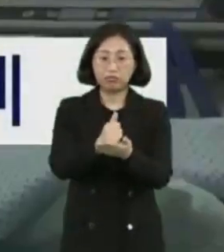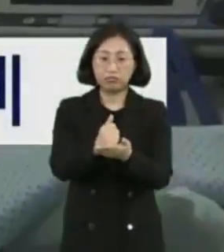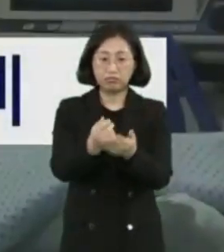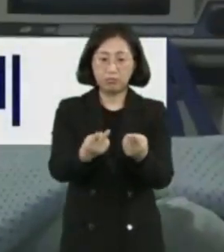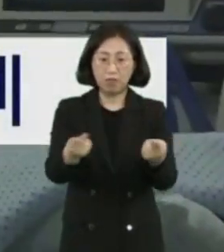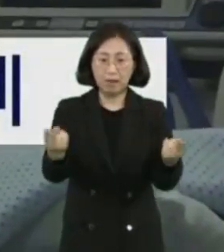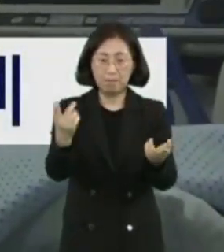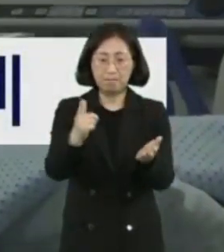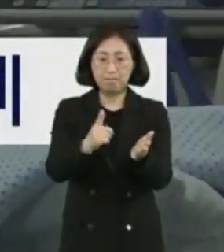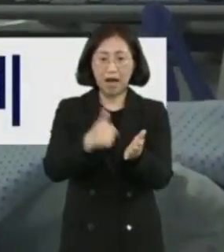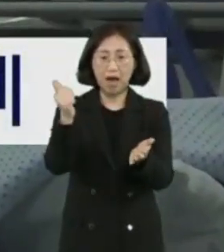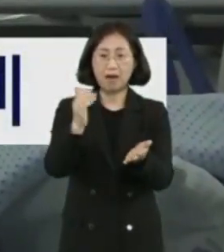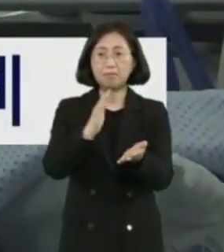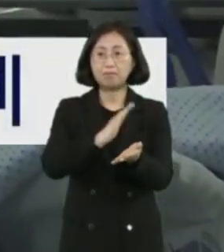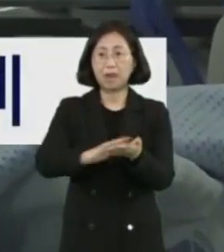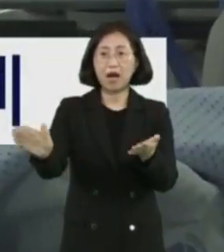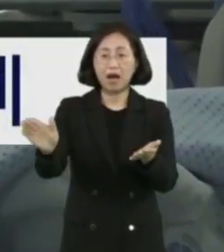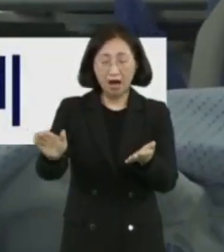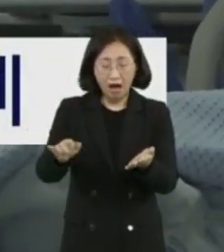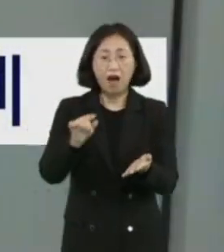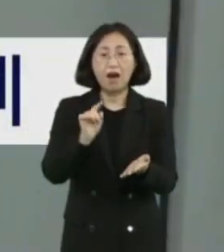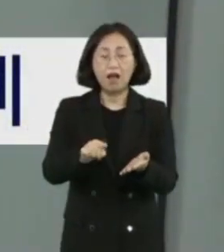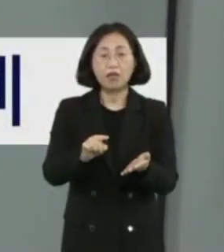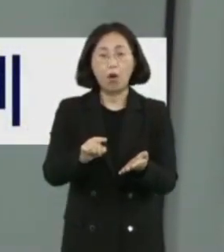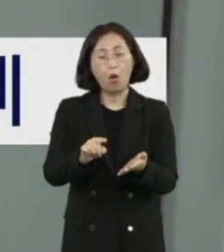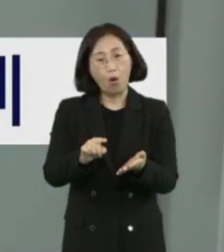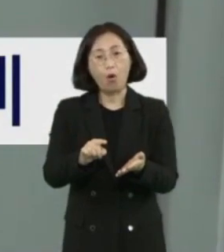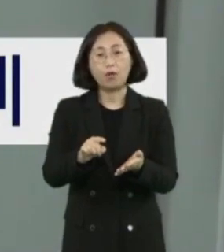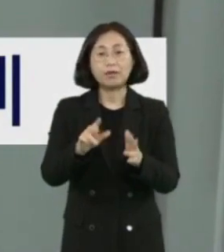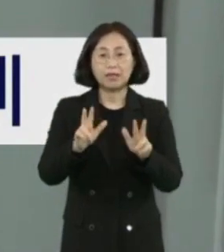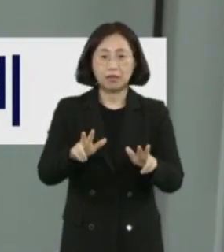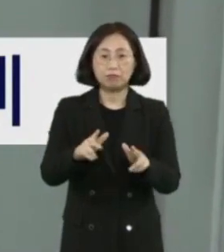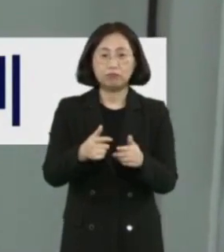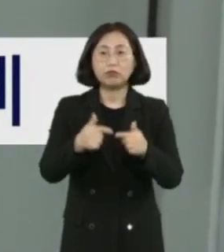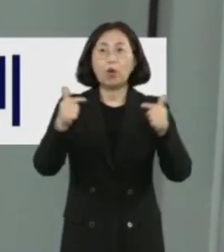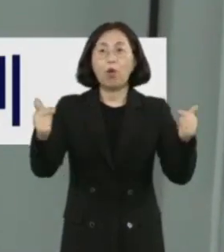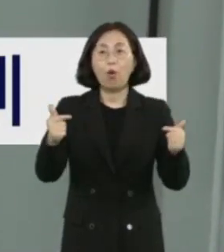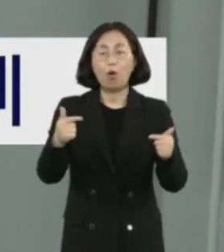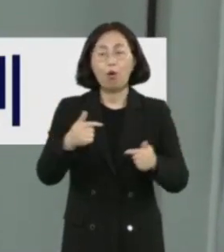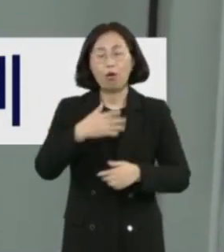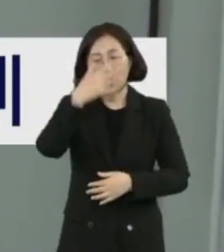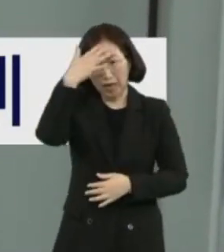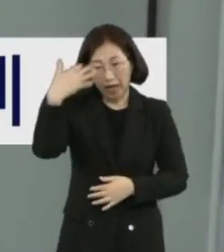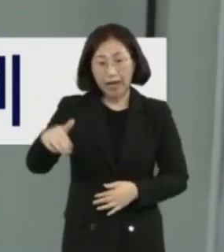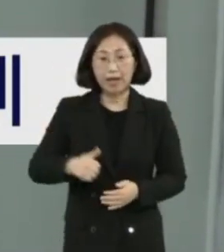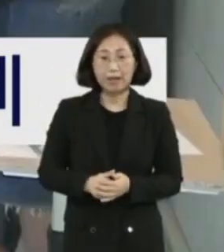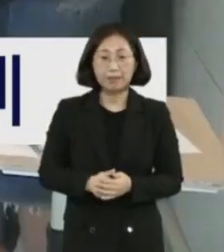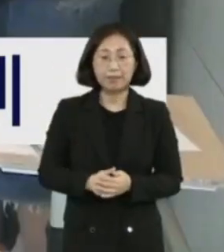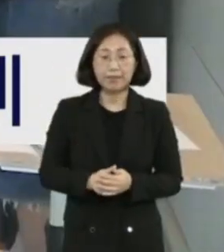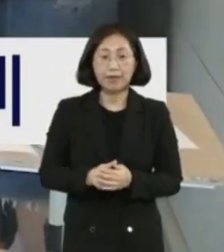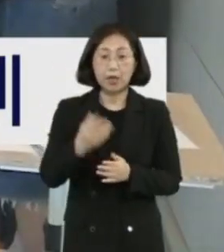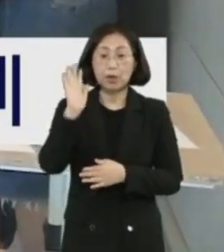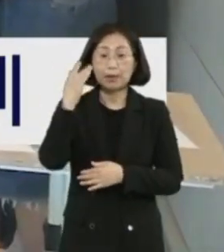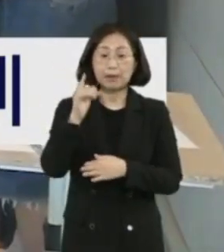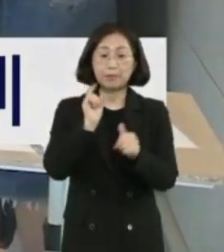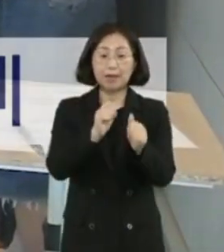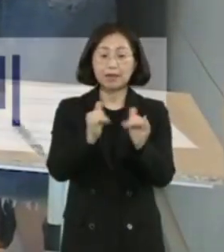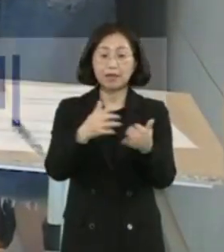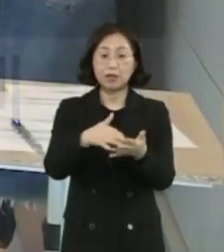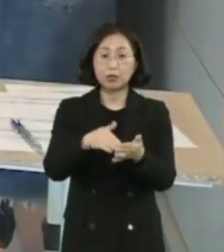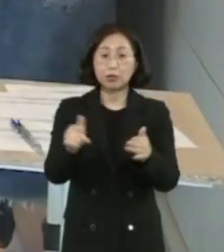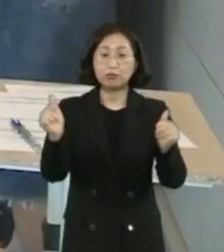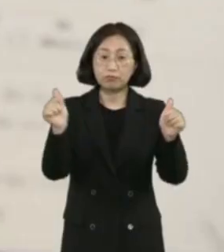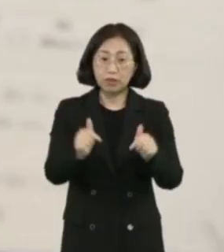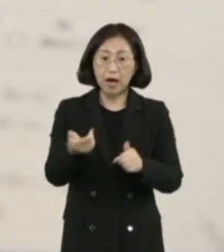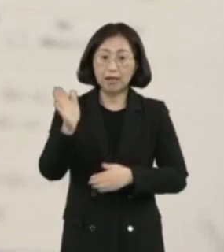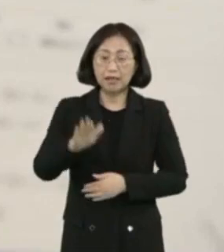등 위기를 거듭했던 병상 상황에 숨통이 트인 겁니다. 최근 신규 확진자 수가 감소세로 접어들었지만